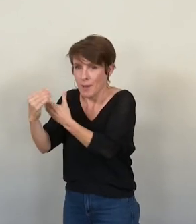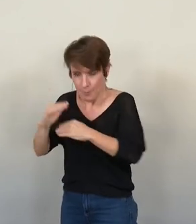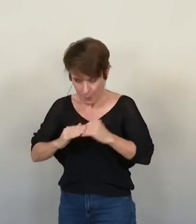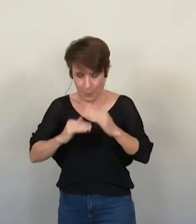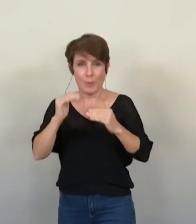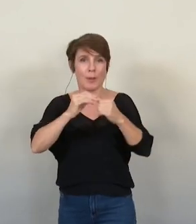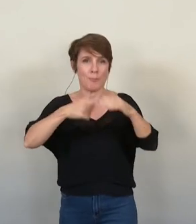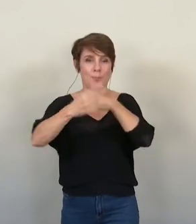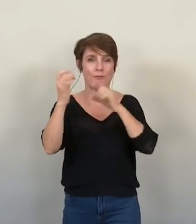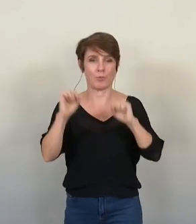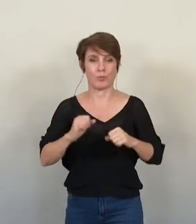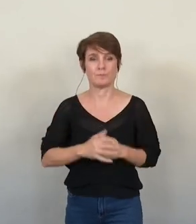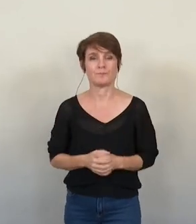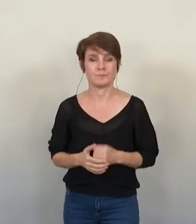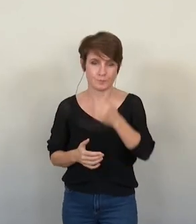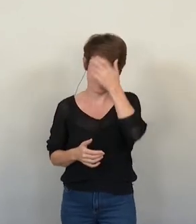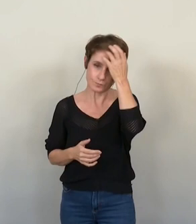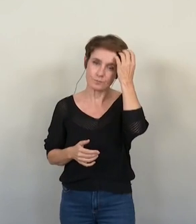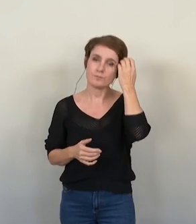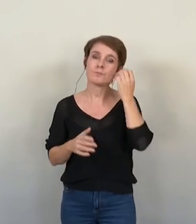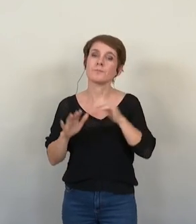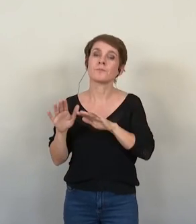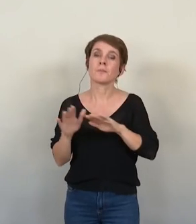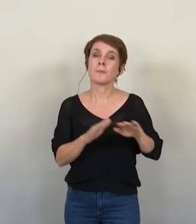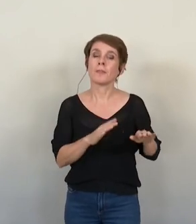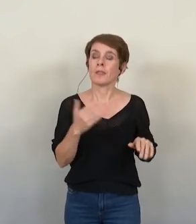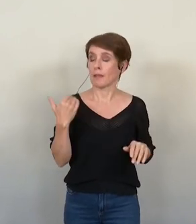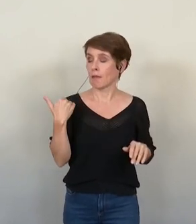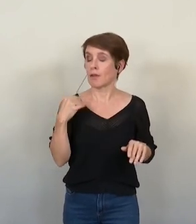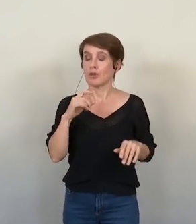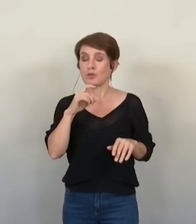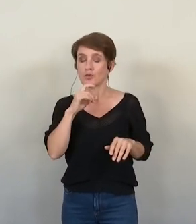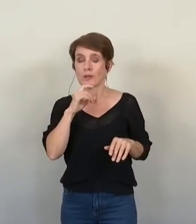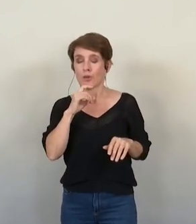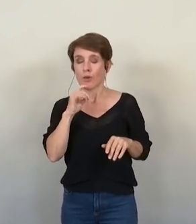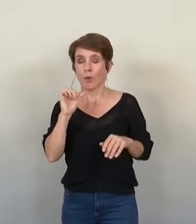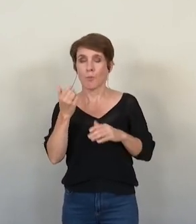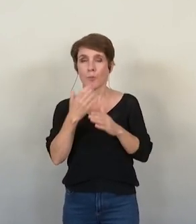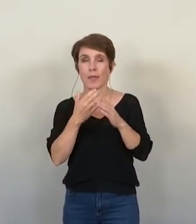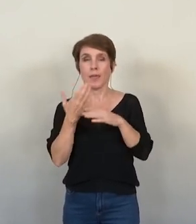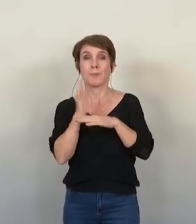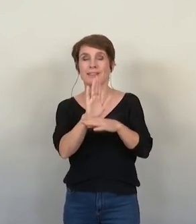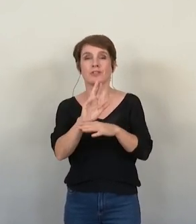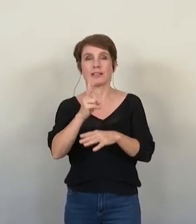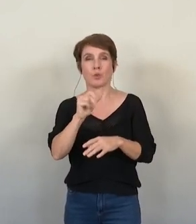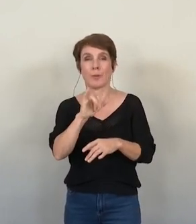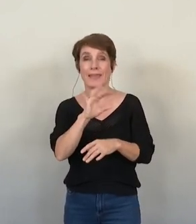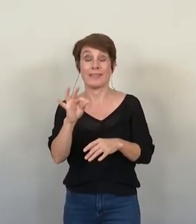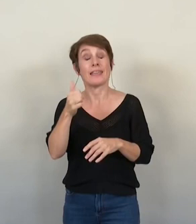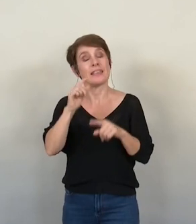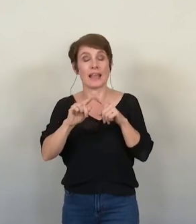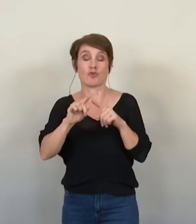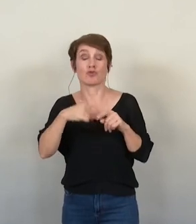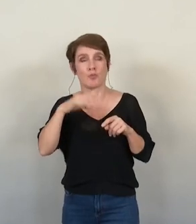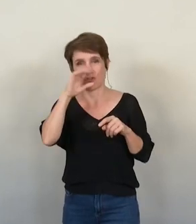n'ai pas mentionné dans la présentation du de de la première délibération sur le pit c'est que parmi l'ensemble les dizaines et les